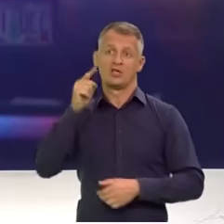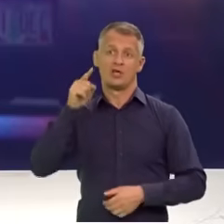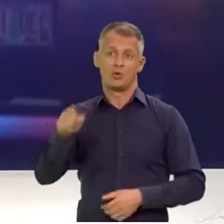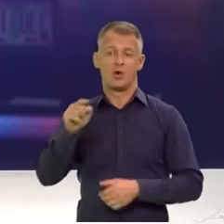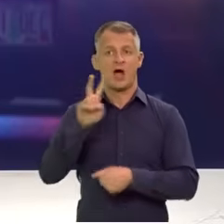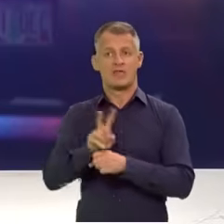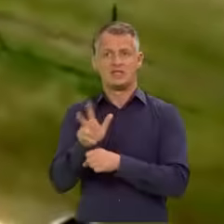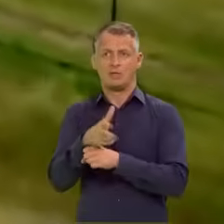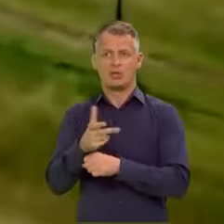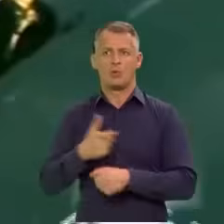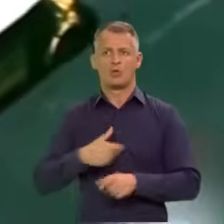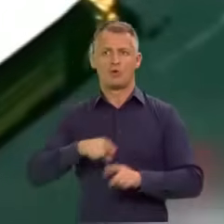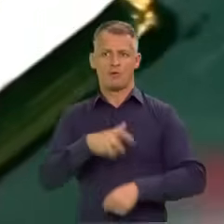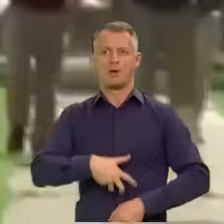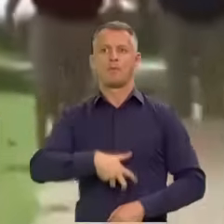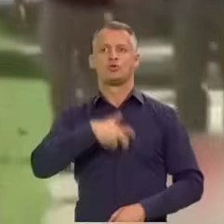emoțional.